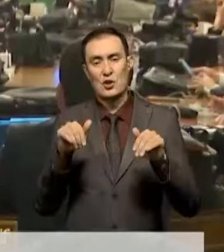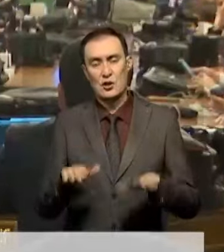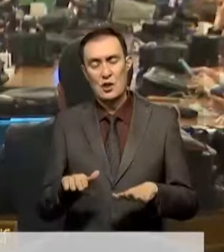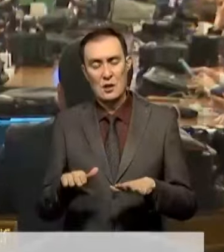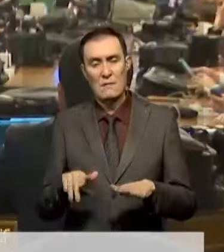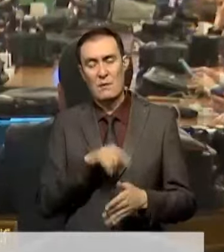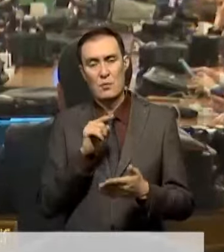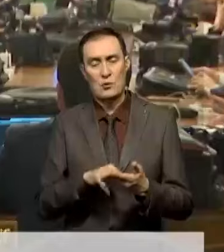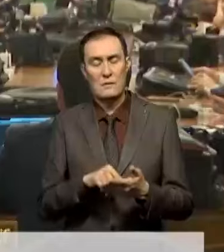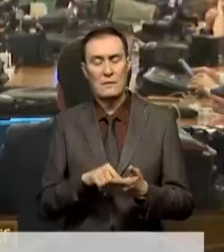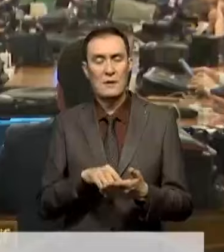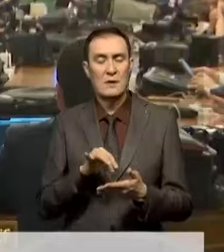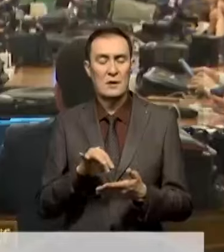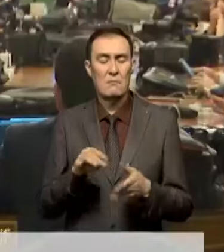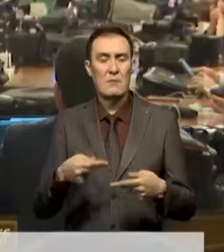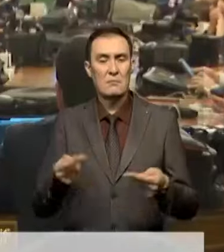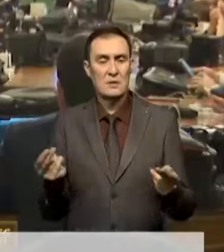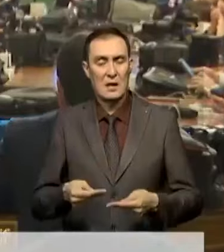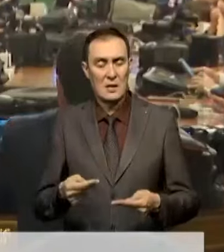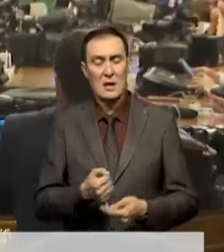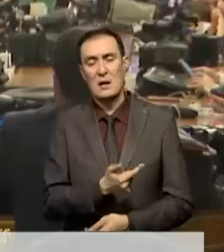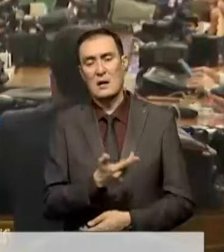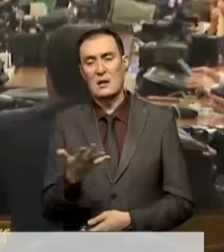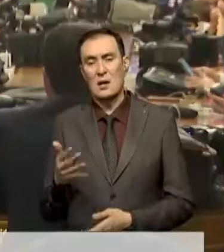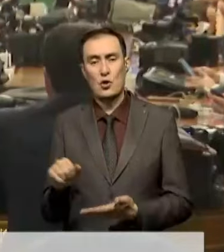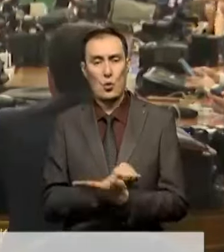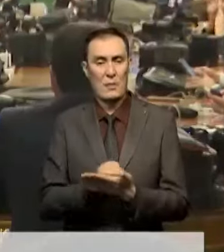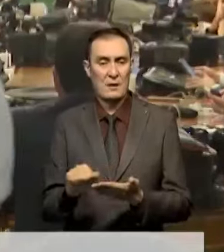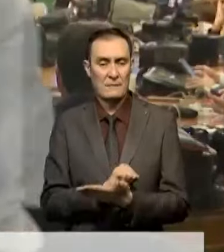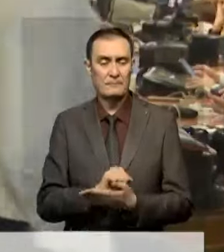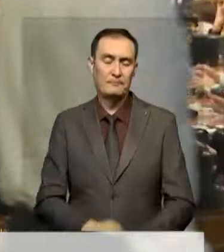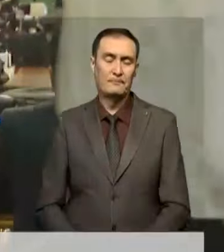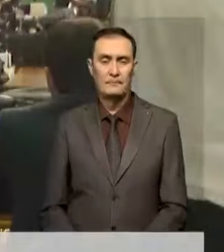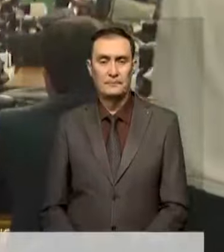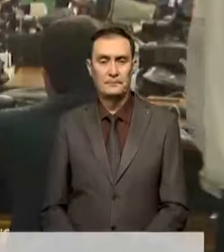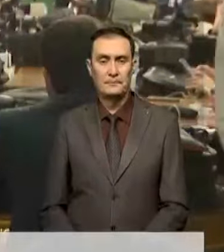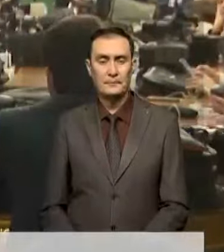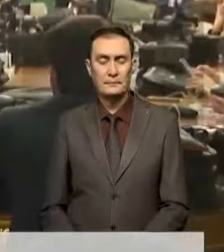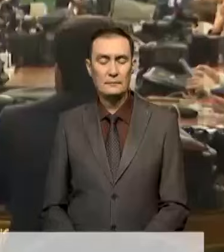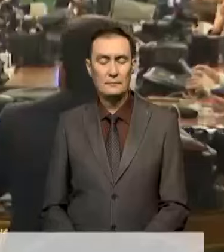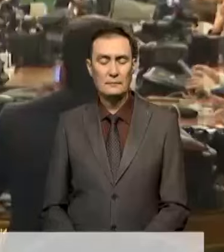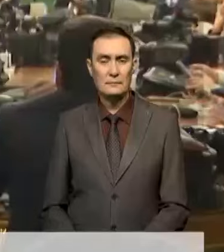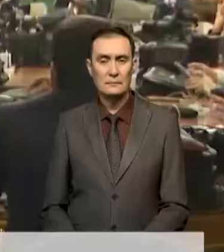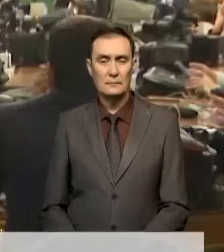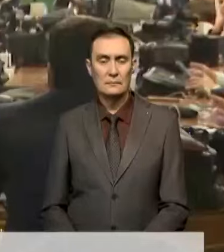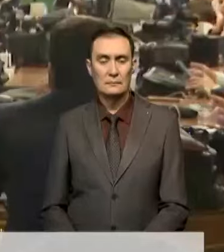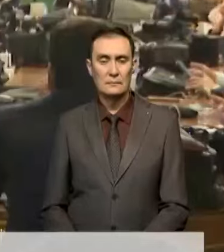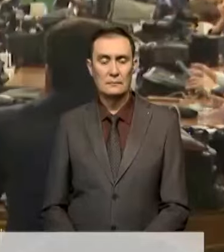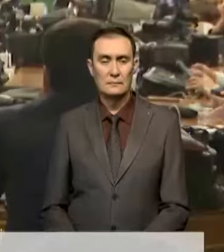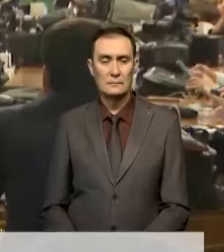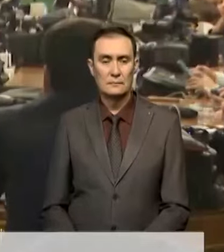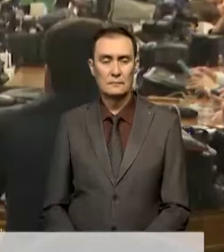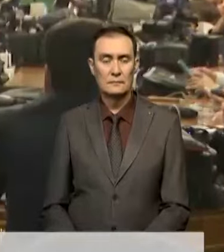кадровых вопросов, содружества и подписания ряда документов. Наржим Батырова и Жан Канапияула, Бахытбек Нуртаев при